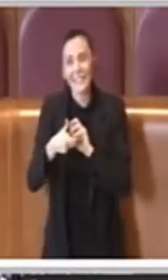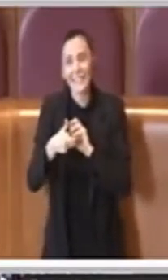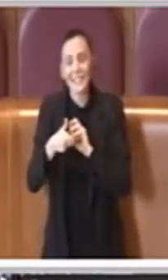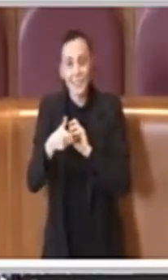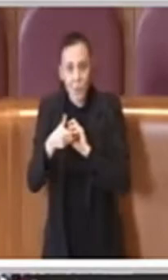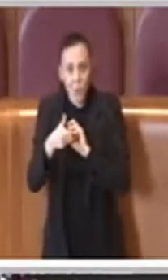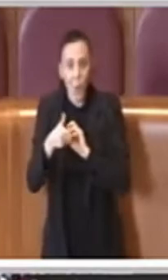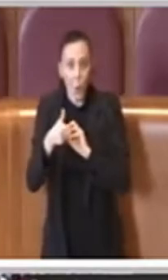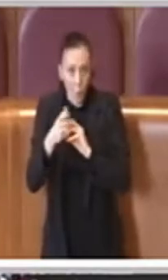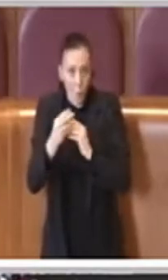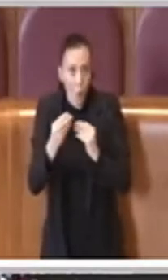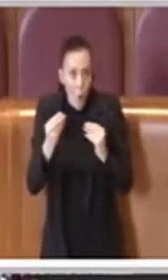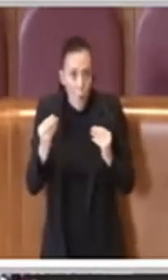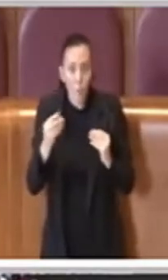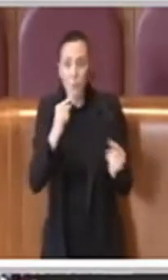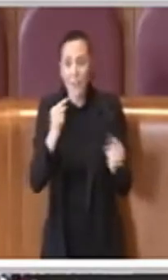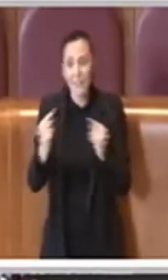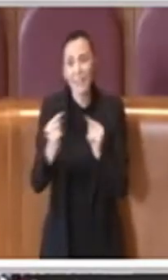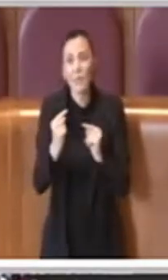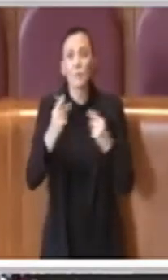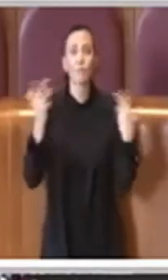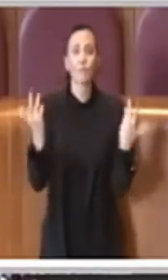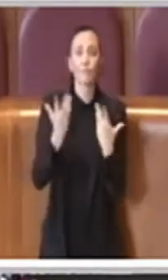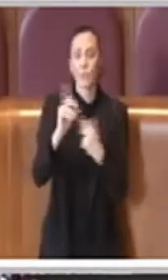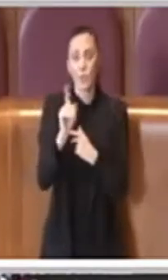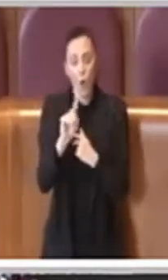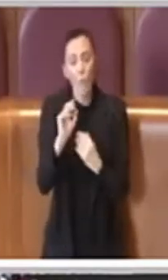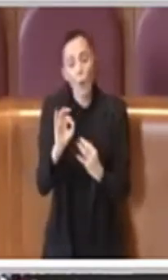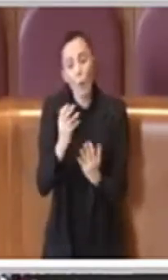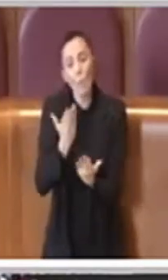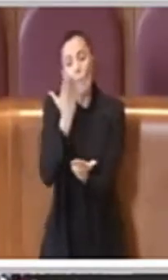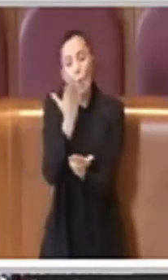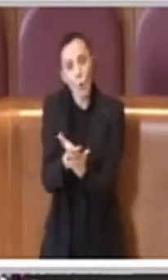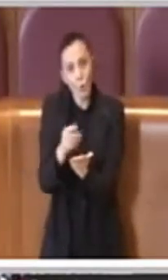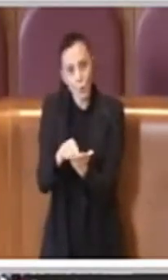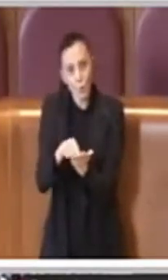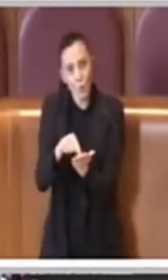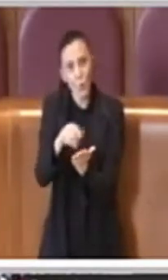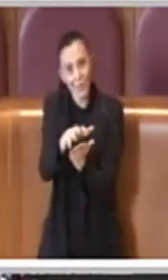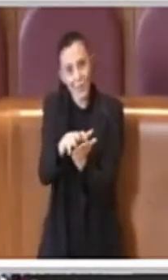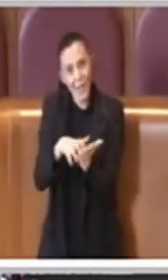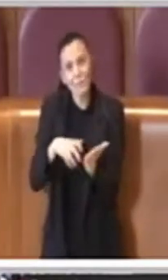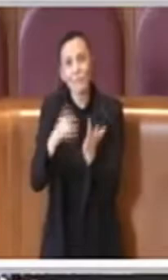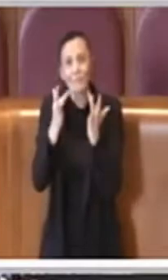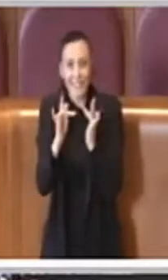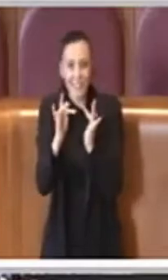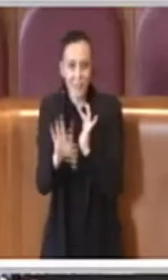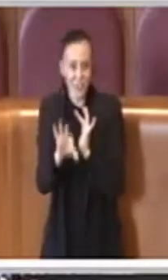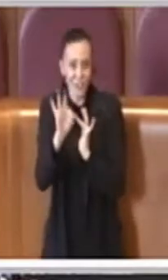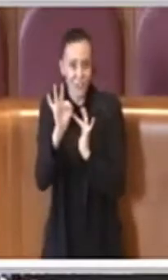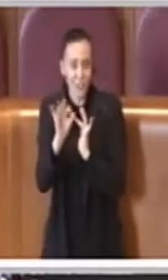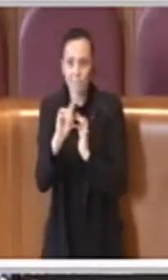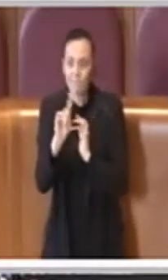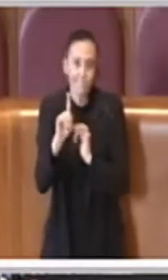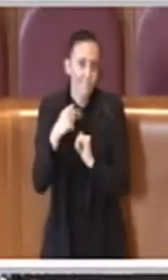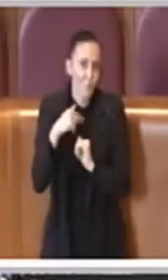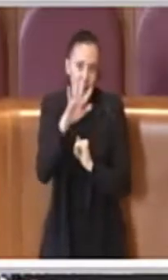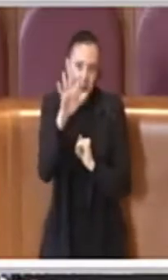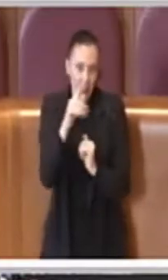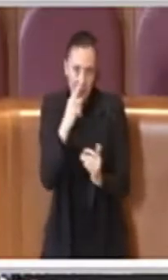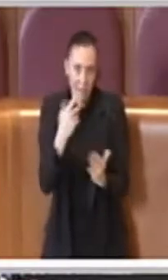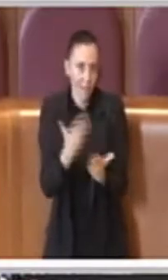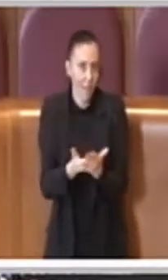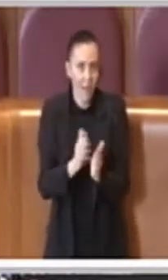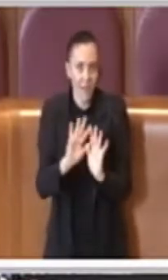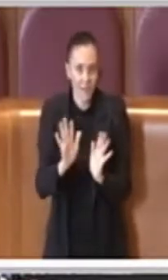non perché l'atto in sé sia superficiale, ma perché la mozione in sé è un semplice atto di indirizzo, non mi sembra adeguato.